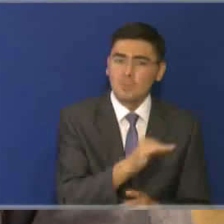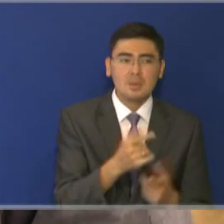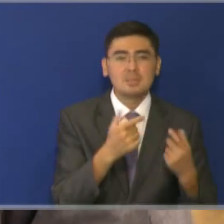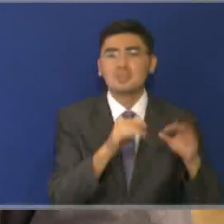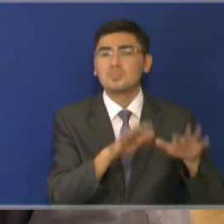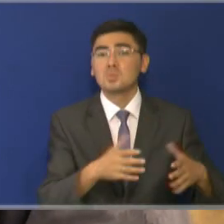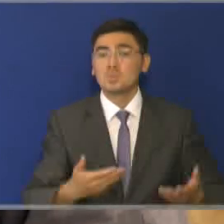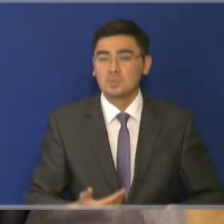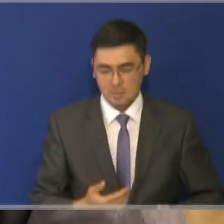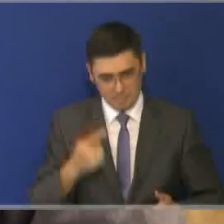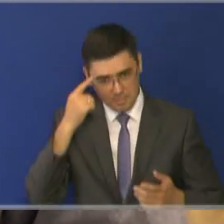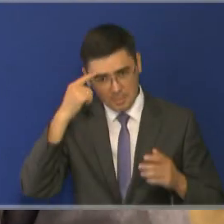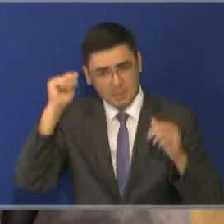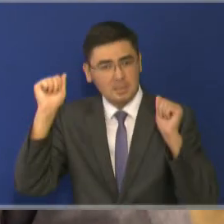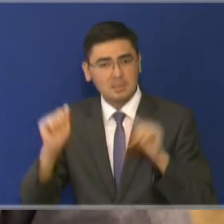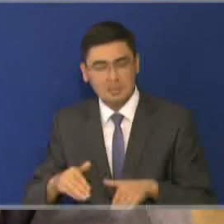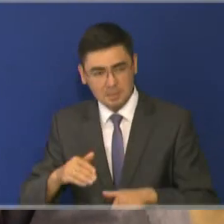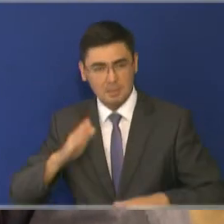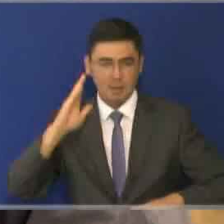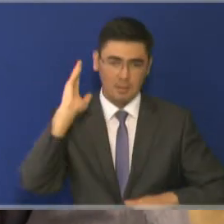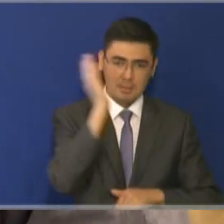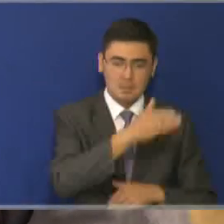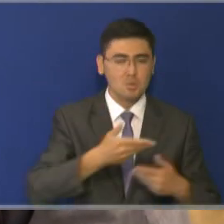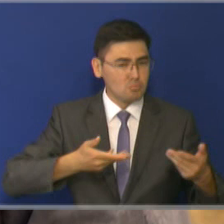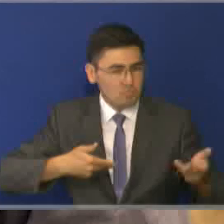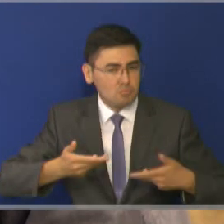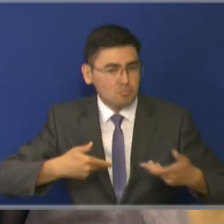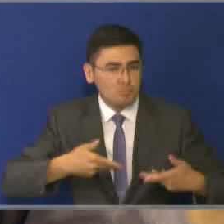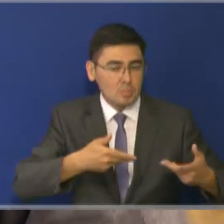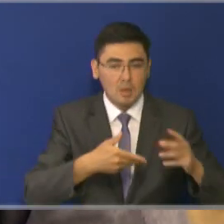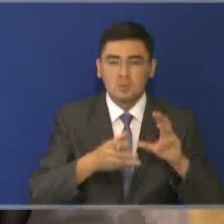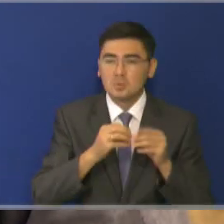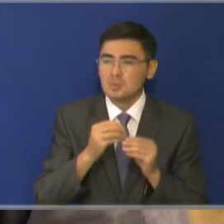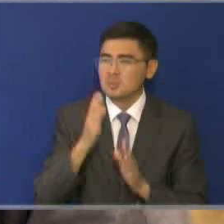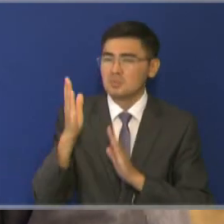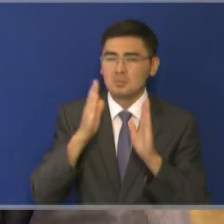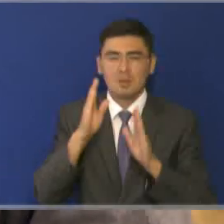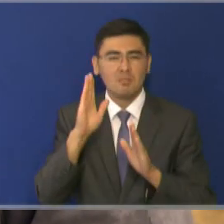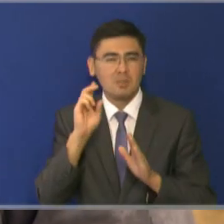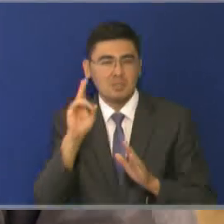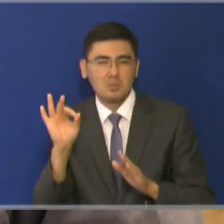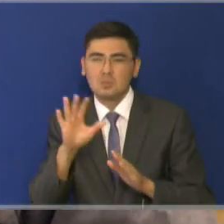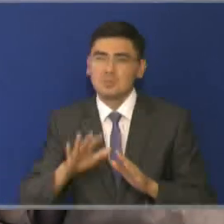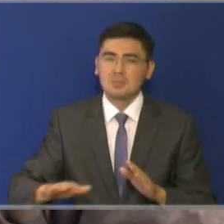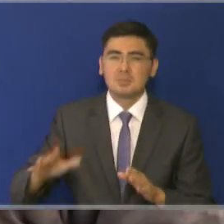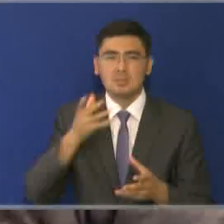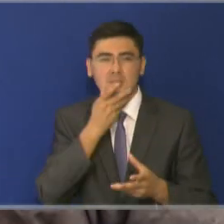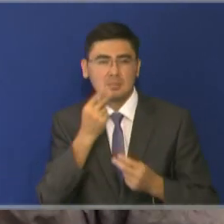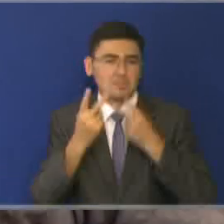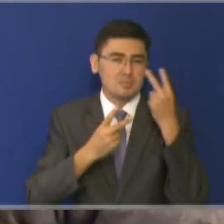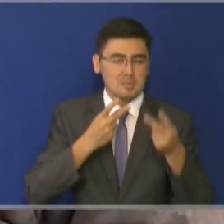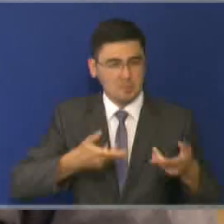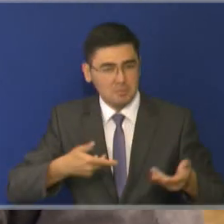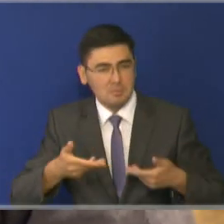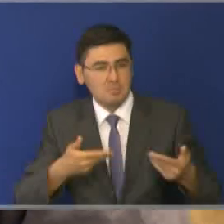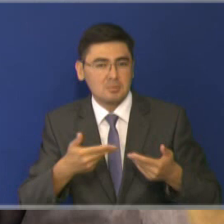саяхаттауды ұйғардық. Осылайша өзімізді сынай отырып, шығыстың керемет табиғатын ұлылар мекенін көзбен көріп қайтсақ деген оймен